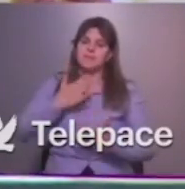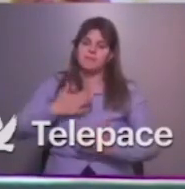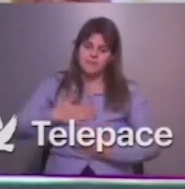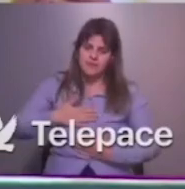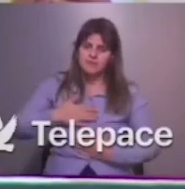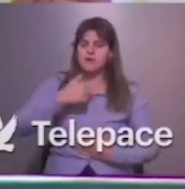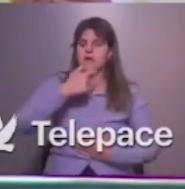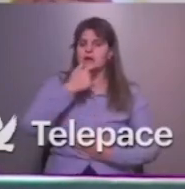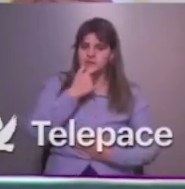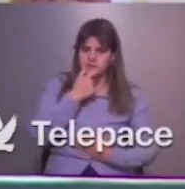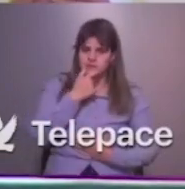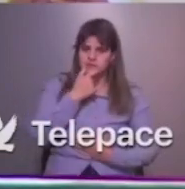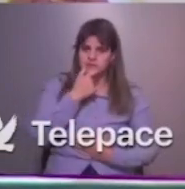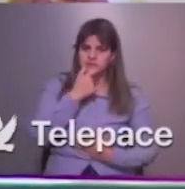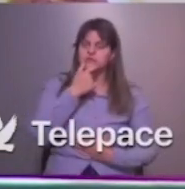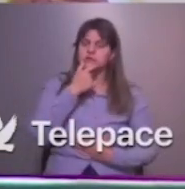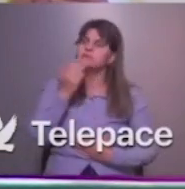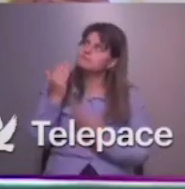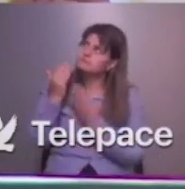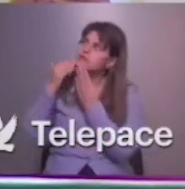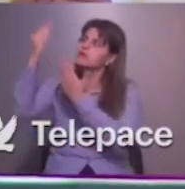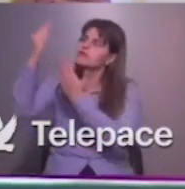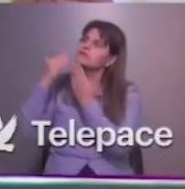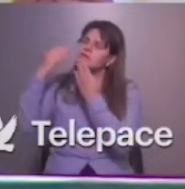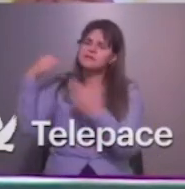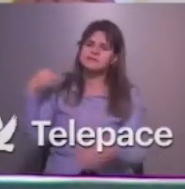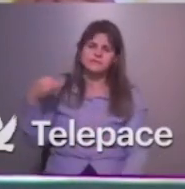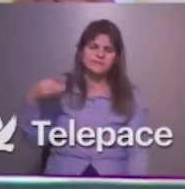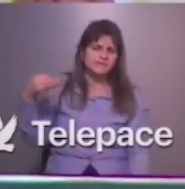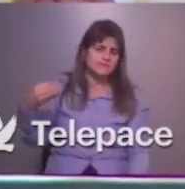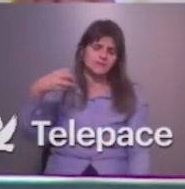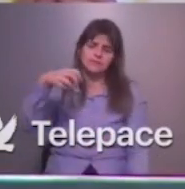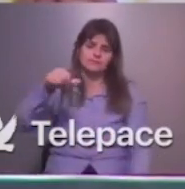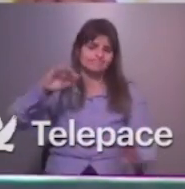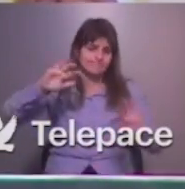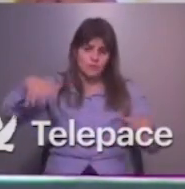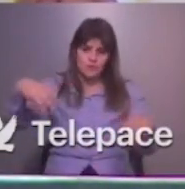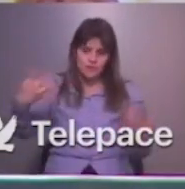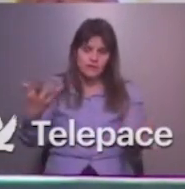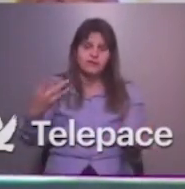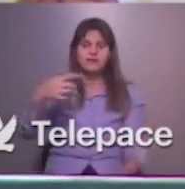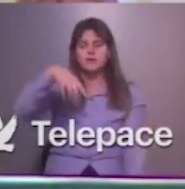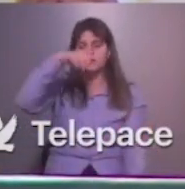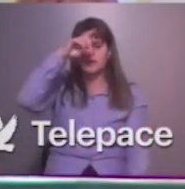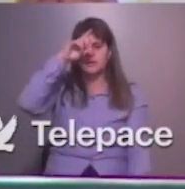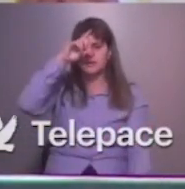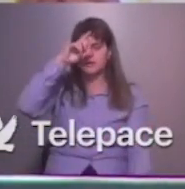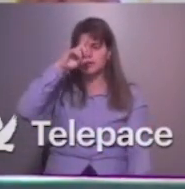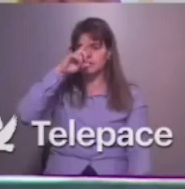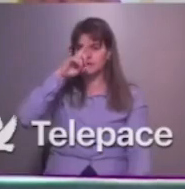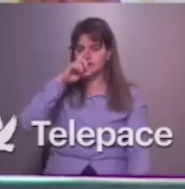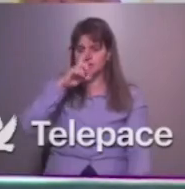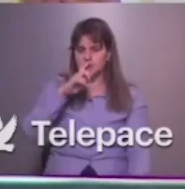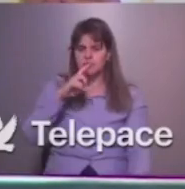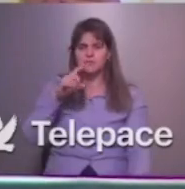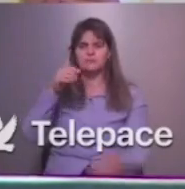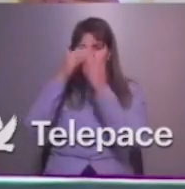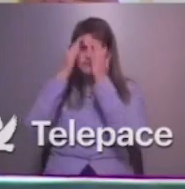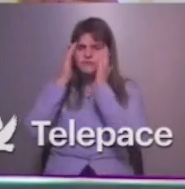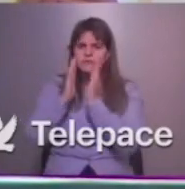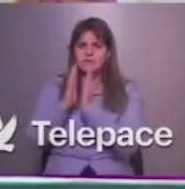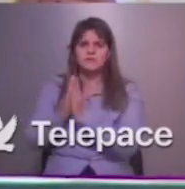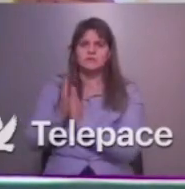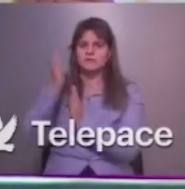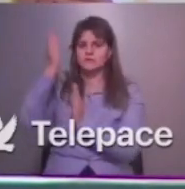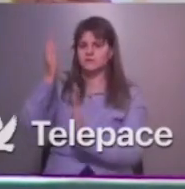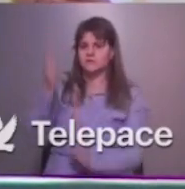Dio Onnipotente ed Eterno. Noi ti lodiamo e ti benediciamo nella memoria di Maria, Regina